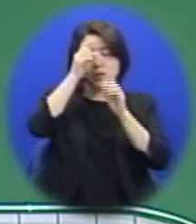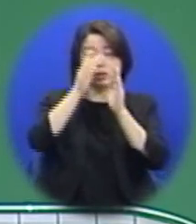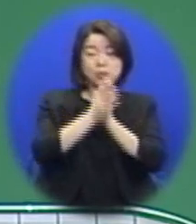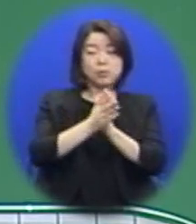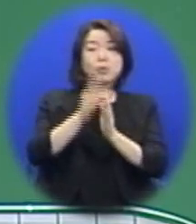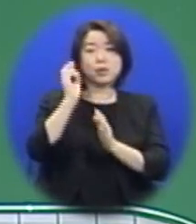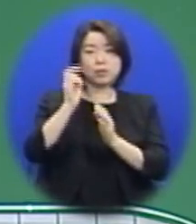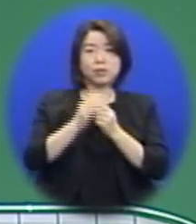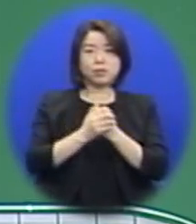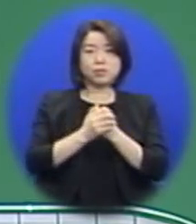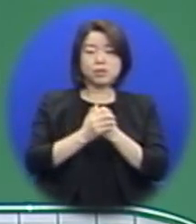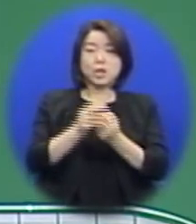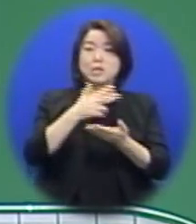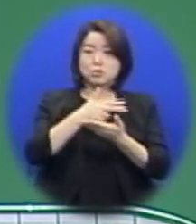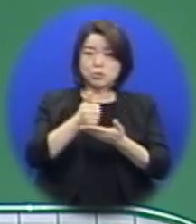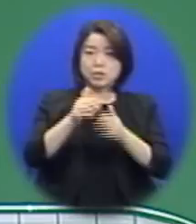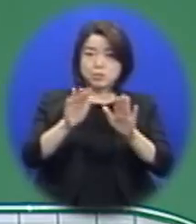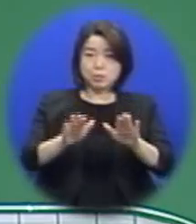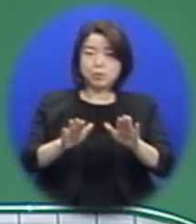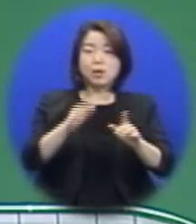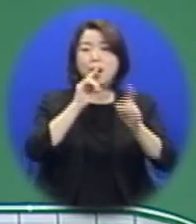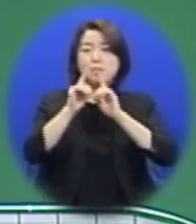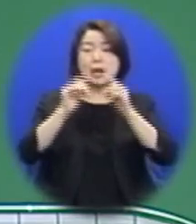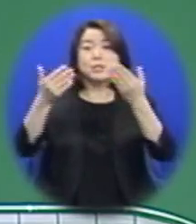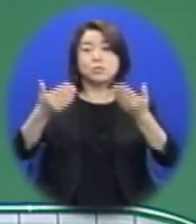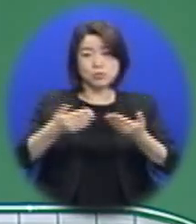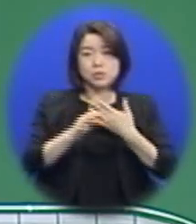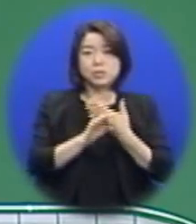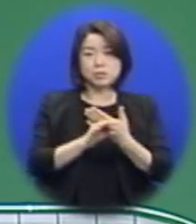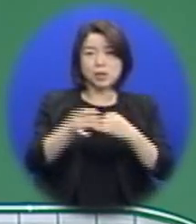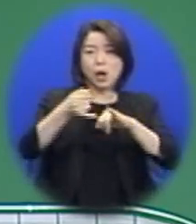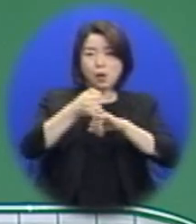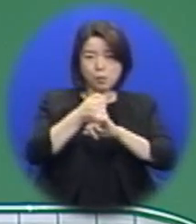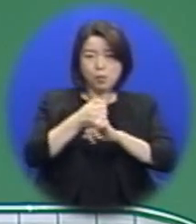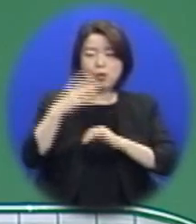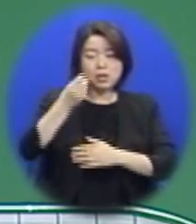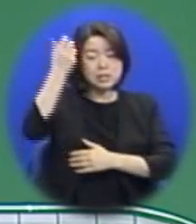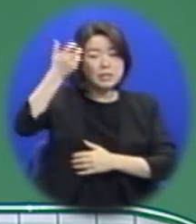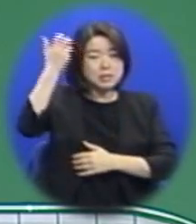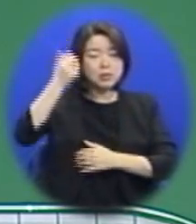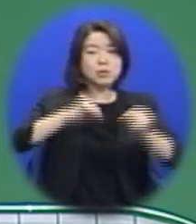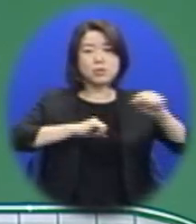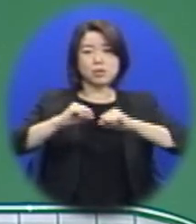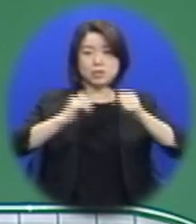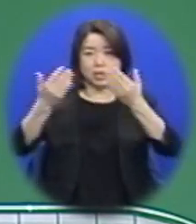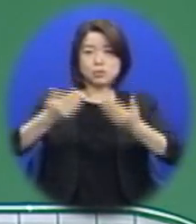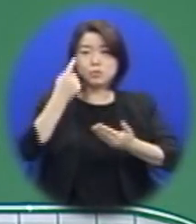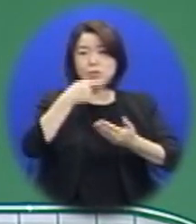기도하겠습니다. 주님께서 오늘 말씀을 주셨으면 반드시 성령으로 역사해 주실